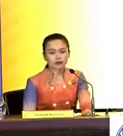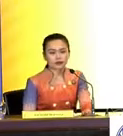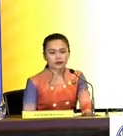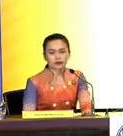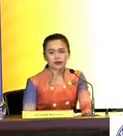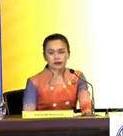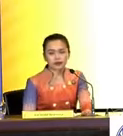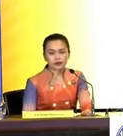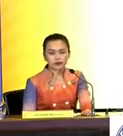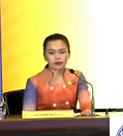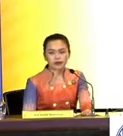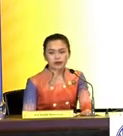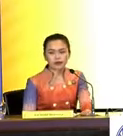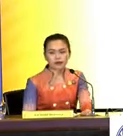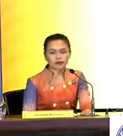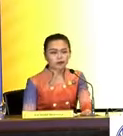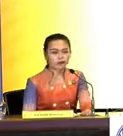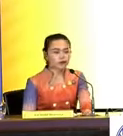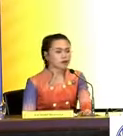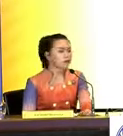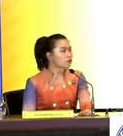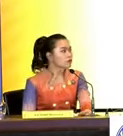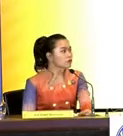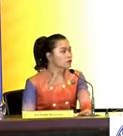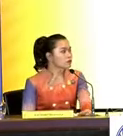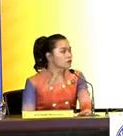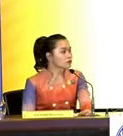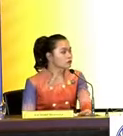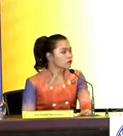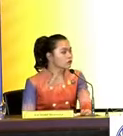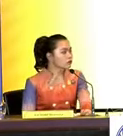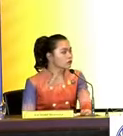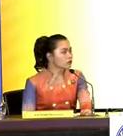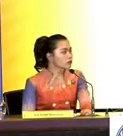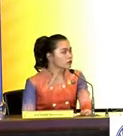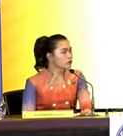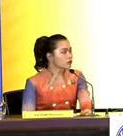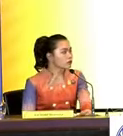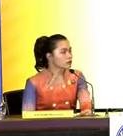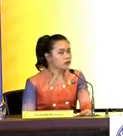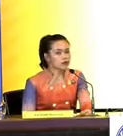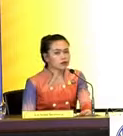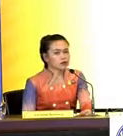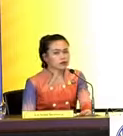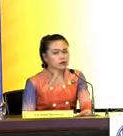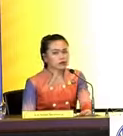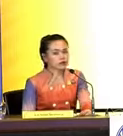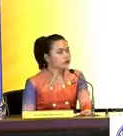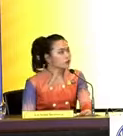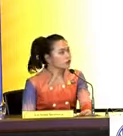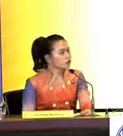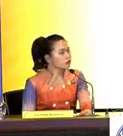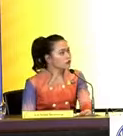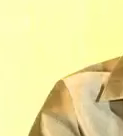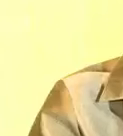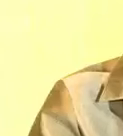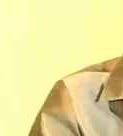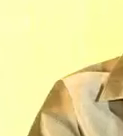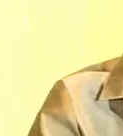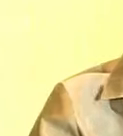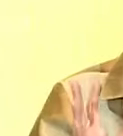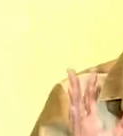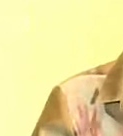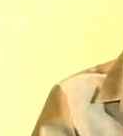ให้เกิดผลกระทบกับประชาชนค่ะ แต่ว่าขอย้ำนิดนึงนะคะตัวเลขจำนวนเตียงที่บอกไปเมื่อสักครู่เนี่ย 6,063